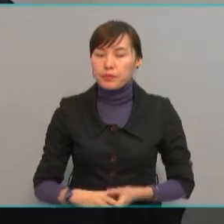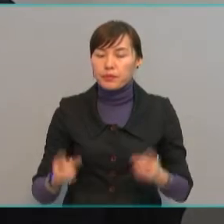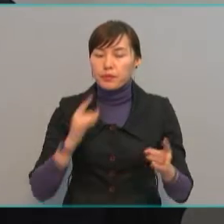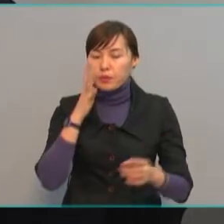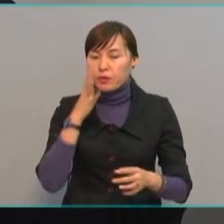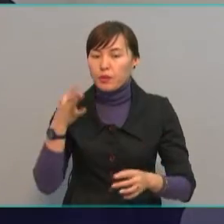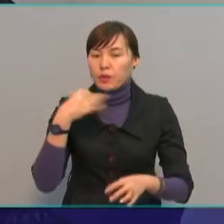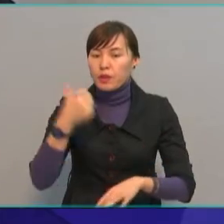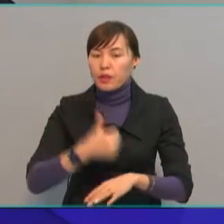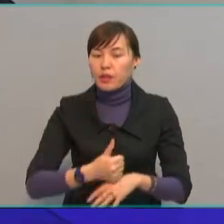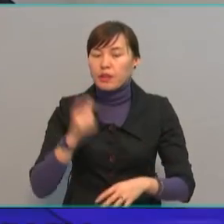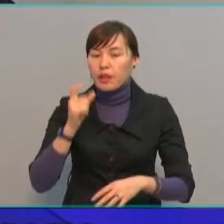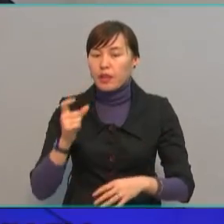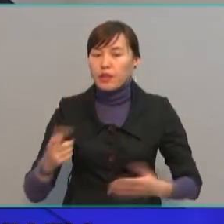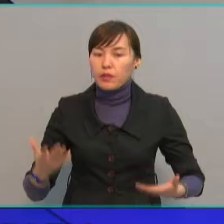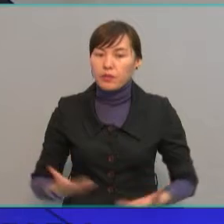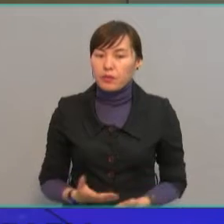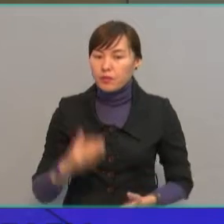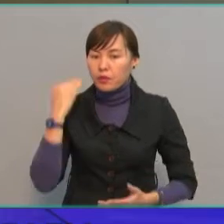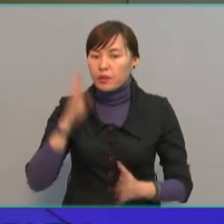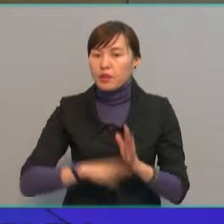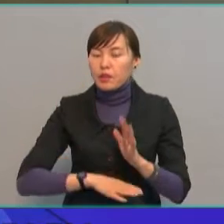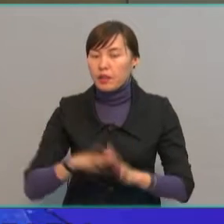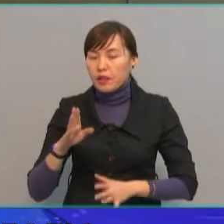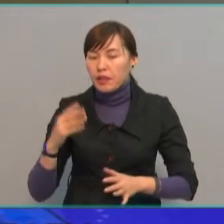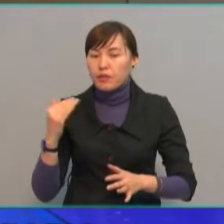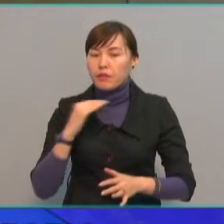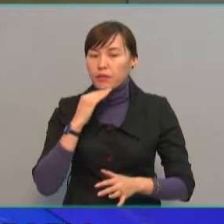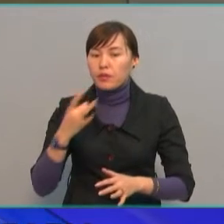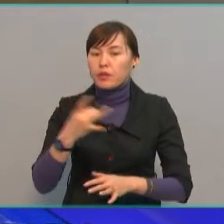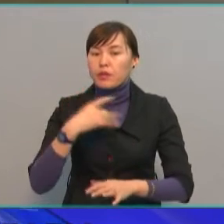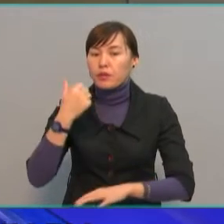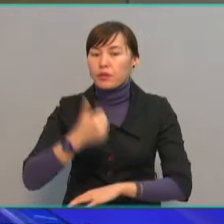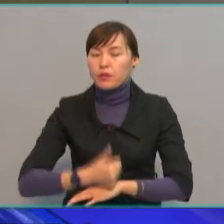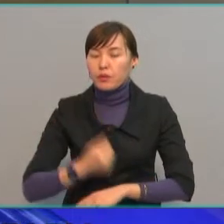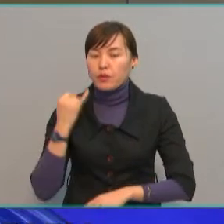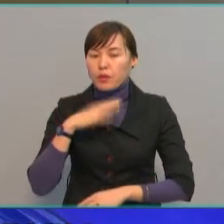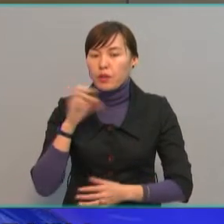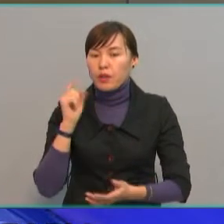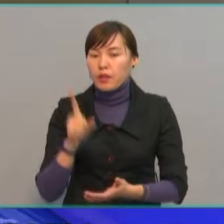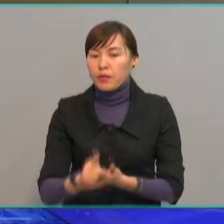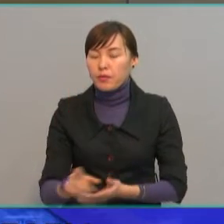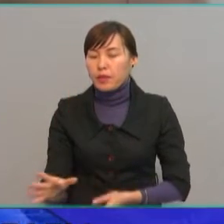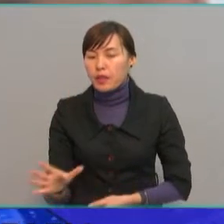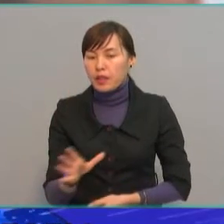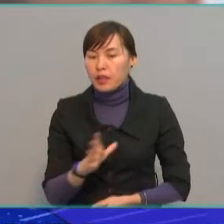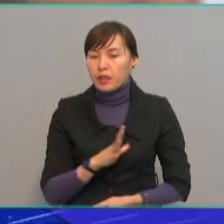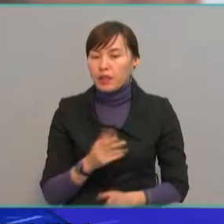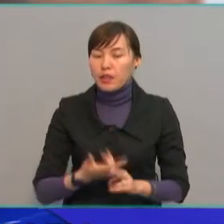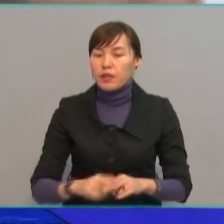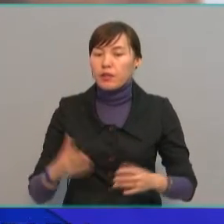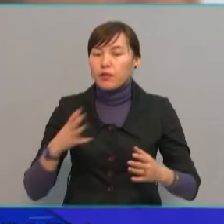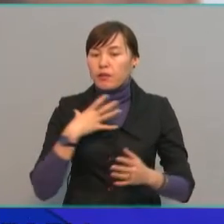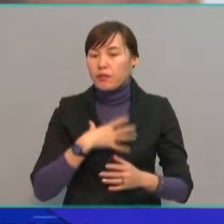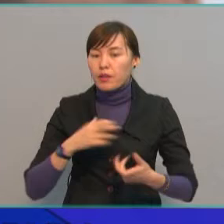Жиын барысында облыс әкімі халықтың өмір сүру сапасын арттыру негізінде аудан басшыларына бірқатар нақты тапсырмалар міндеттеді.